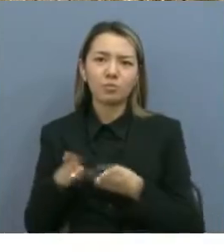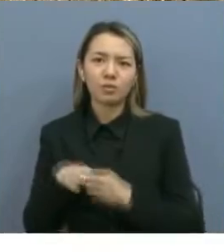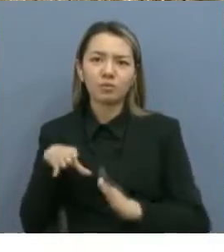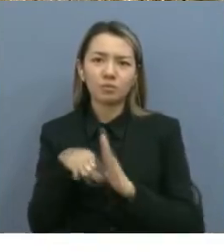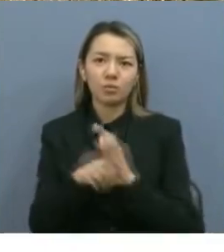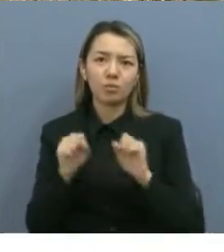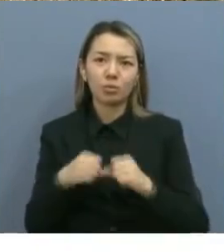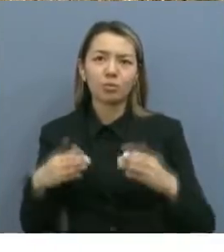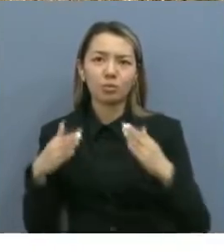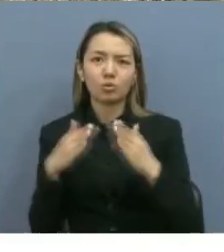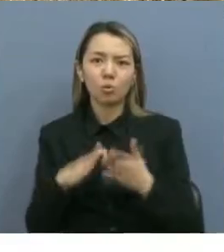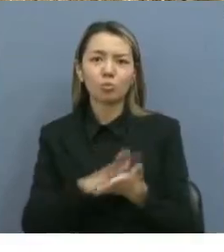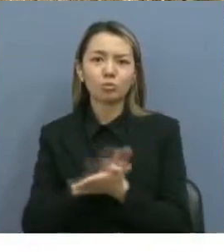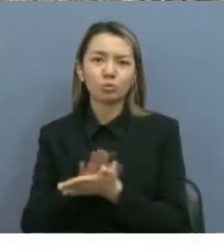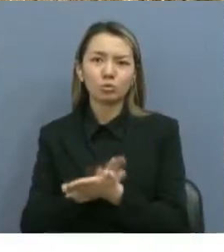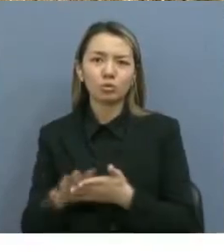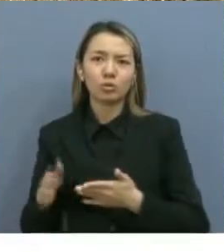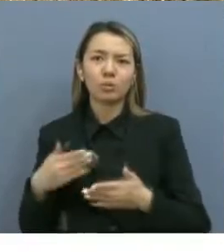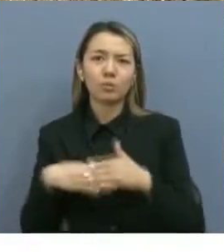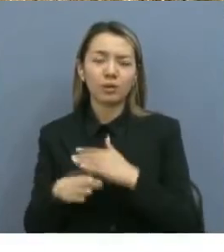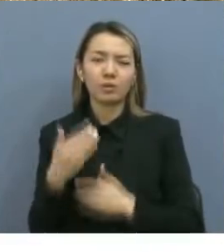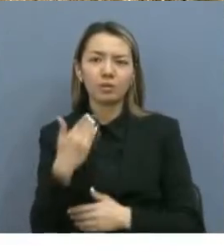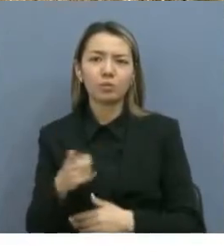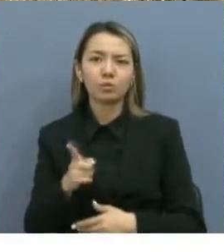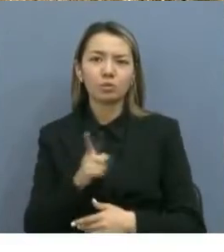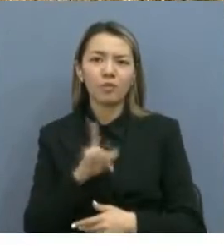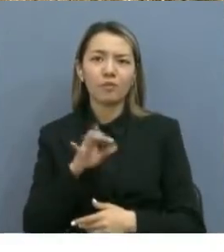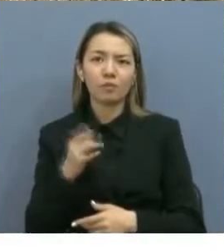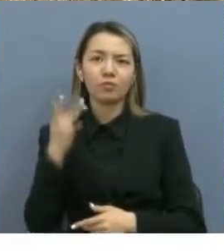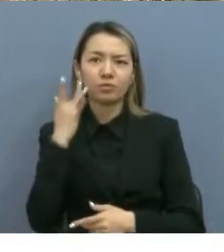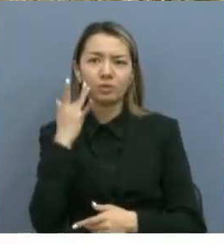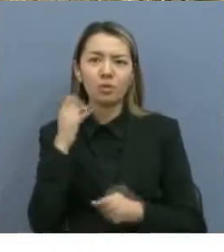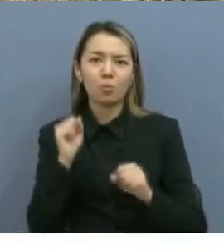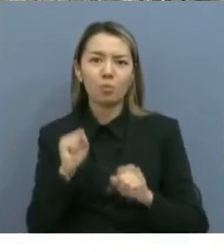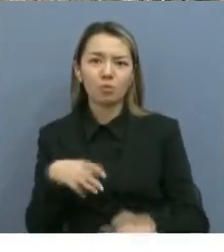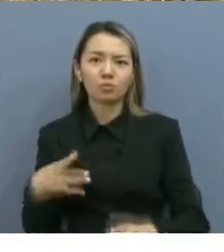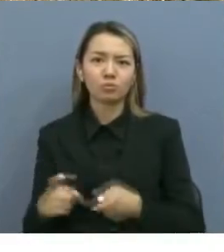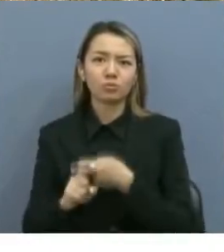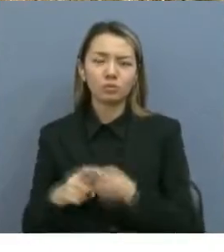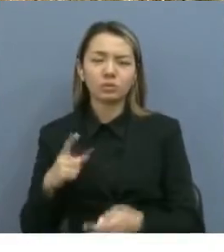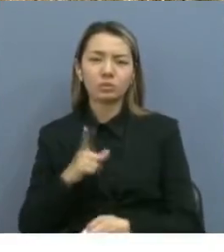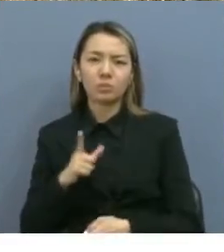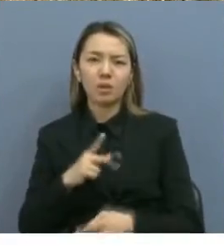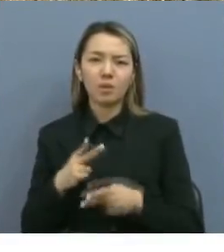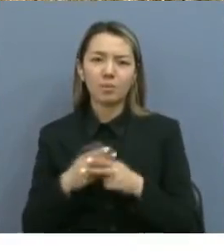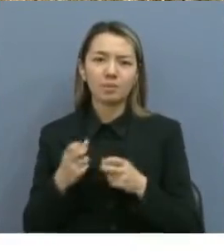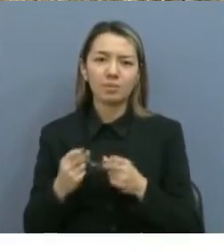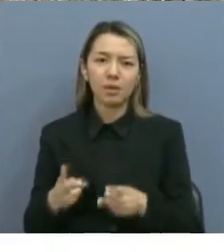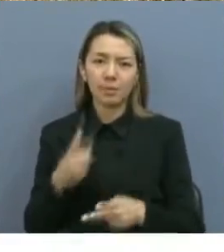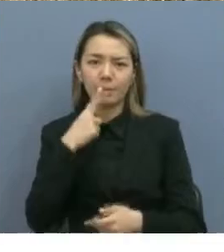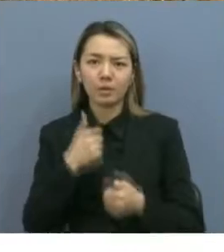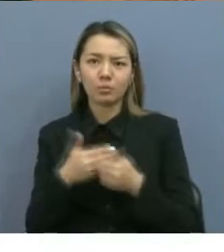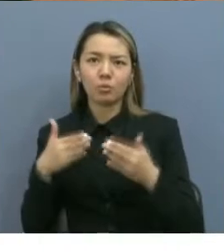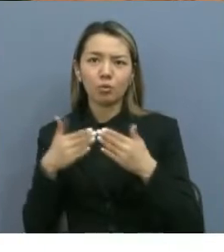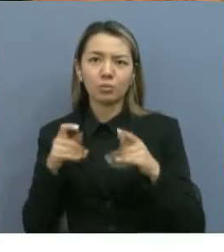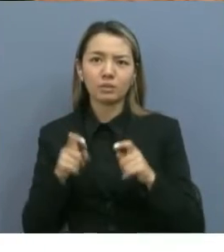мүмкін. Сондықтан да үйіңізді дезинфекциялап үйден шықпай отырсаңыз, сізді күте-күте вирус кеуіп қалады. Өзіңіз бен жақындарыңыздың қауіпсіздігі үшін үйде